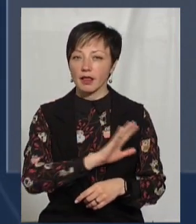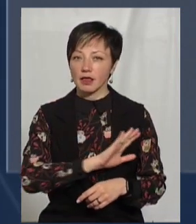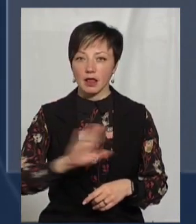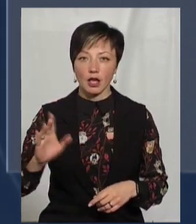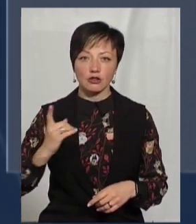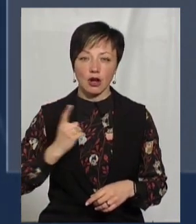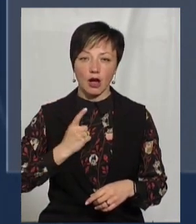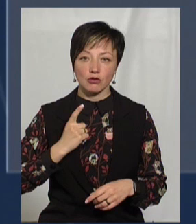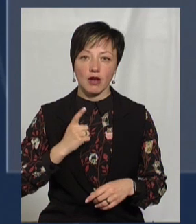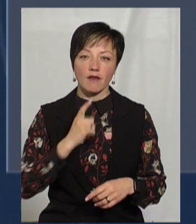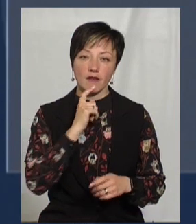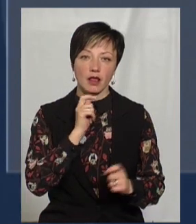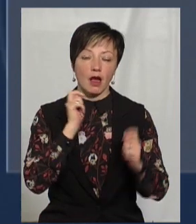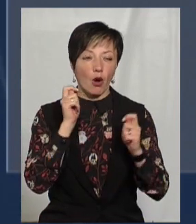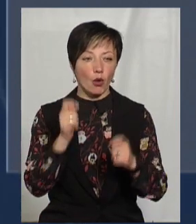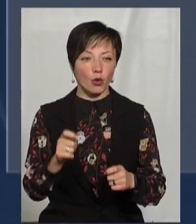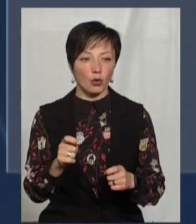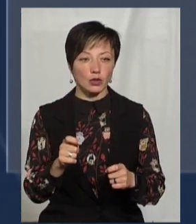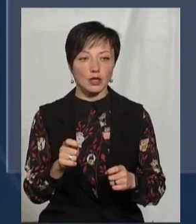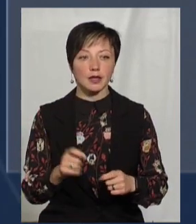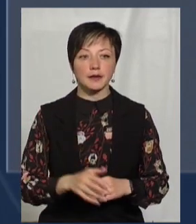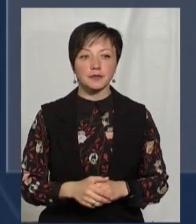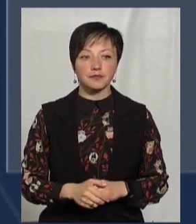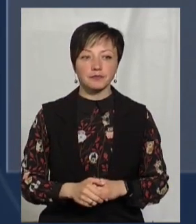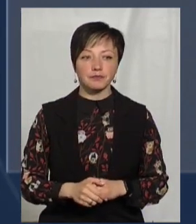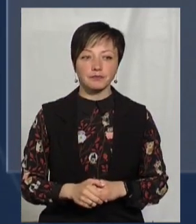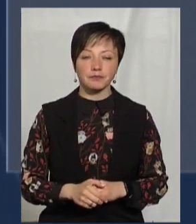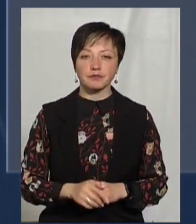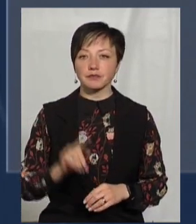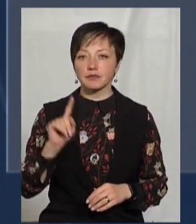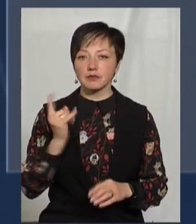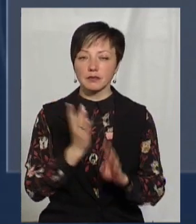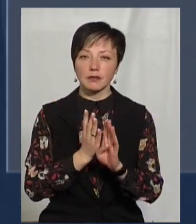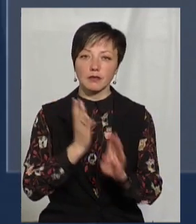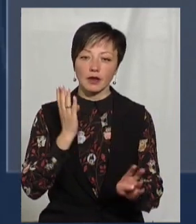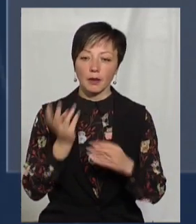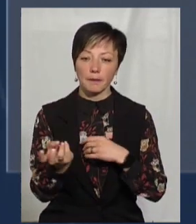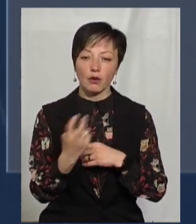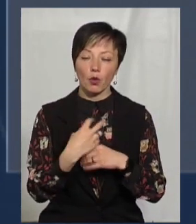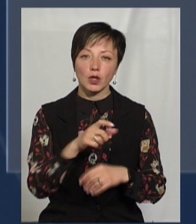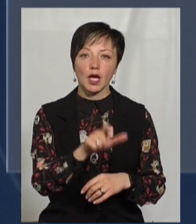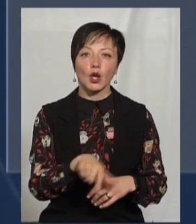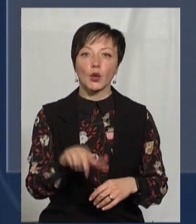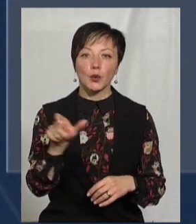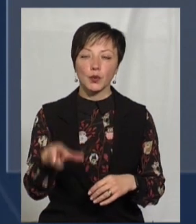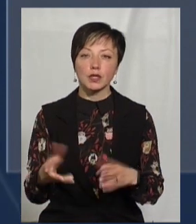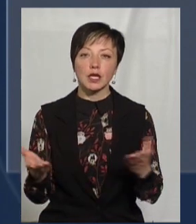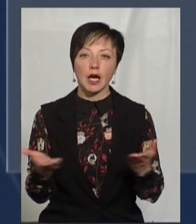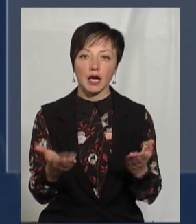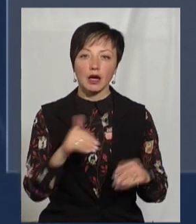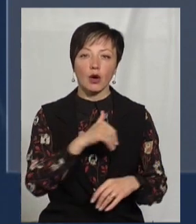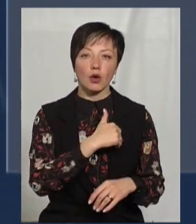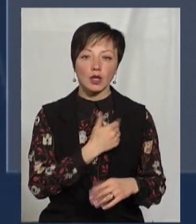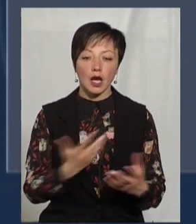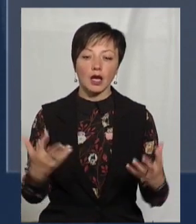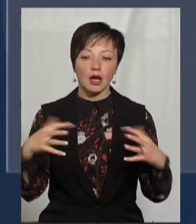чекаючи винагороди. Перш за все, до нас приходять люди, які хочуть